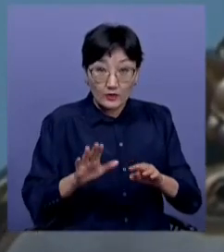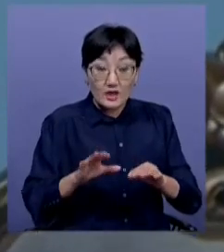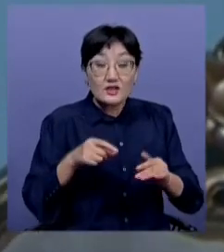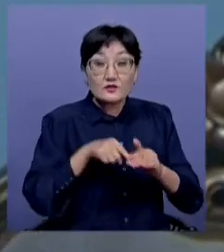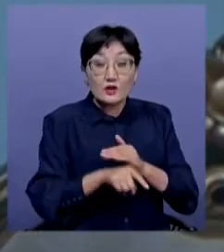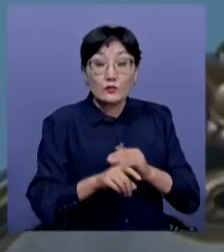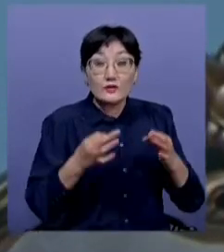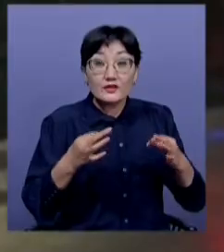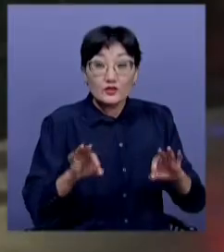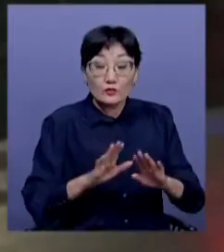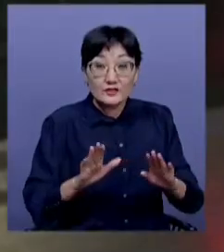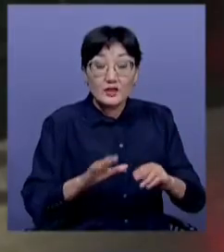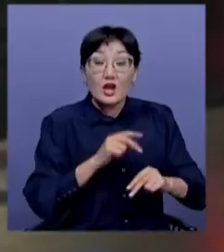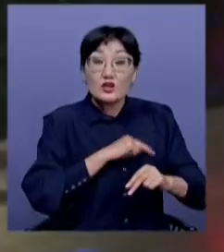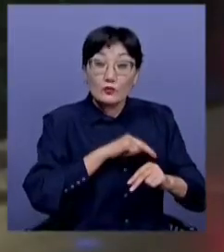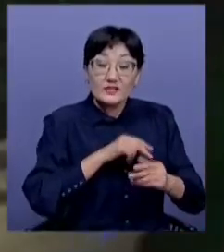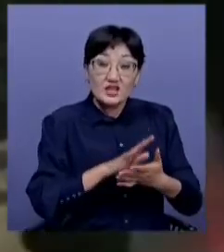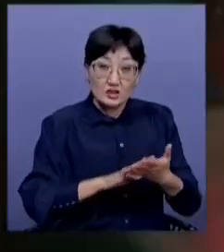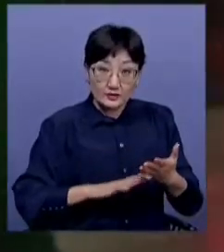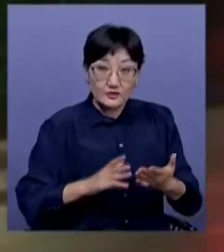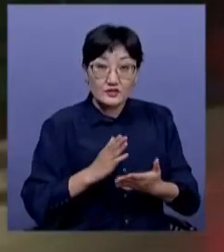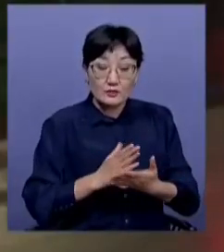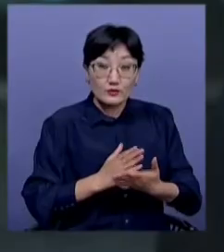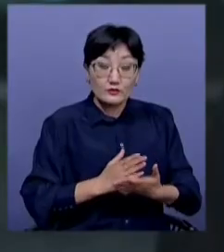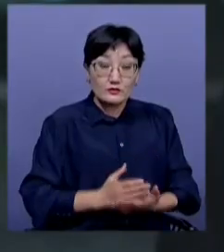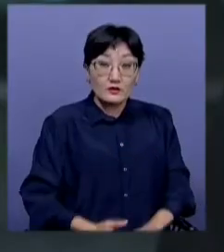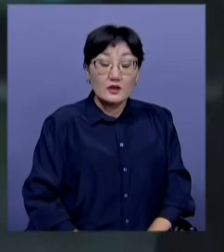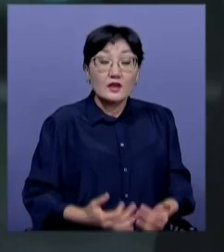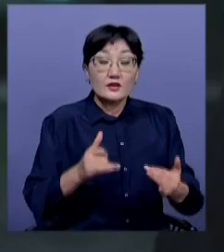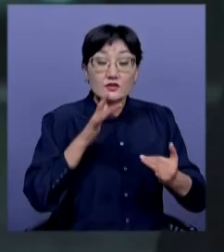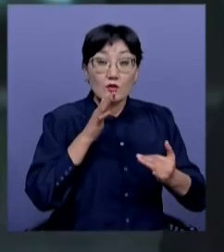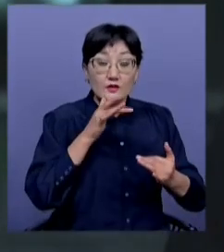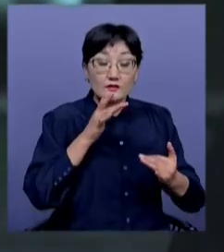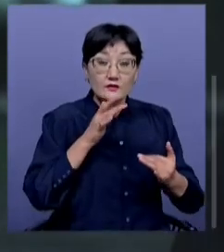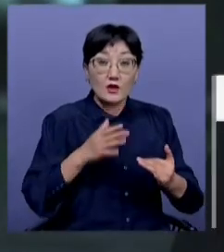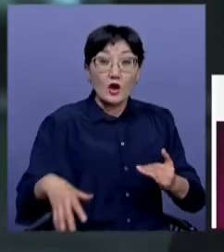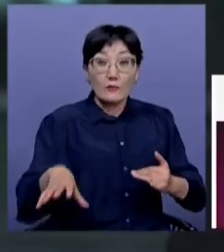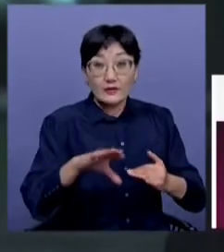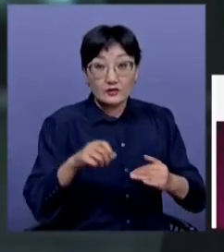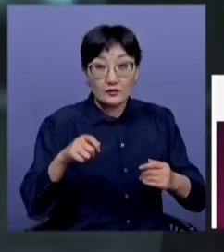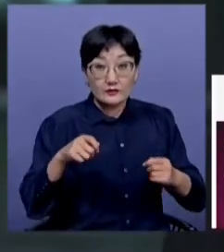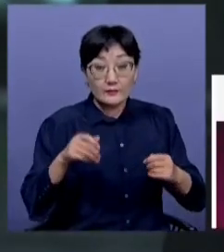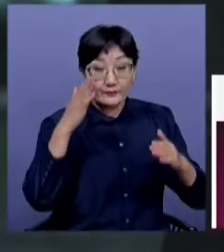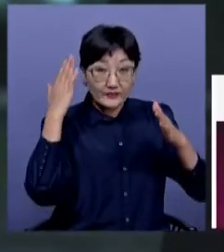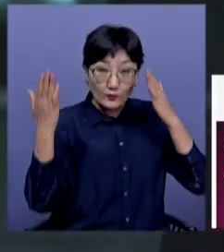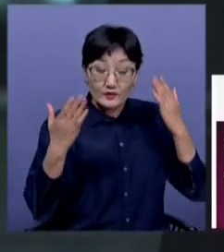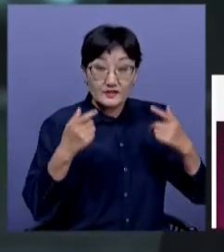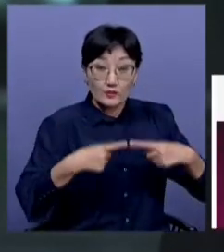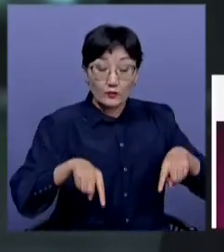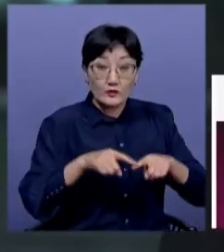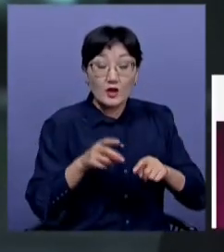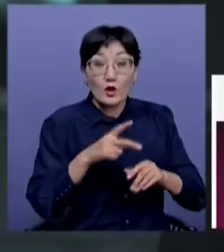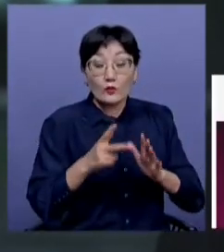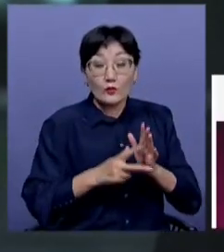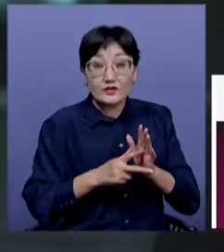тіпті рұқсат етілмесе де қызметін жалғастыру болып отыр. Қазіргі кезде барлық ойын-сауық орталықтарына 18-ші